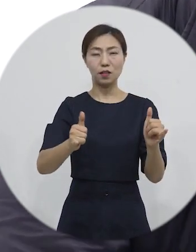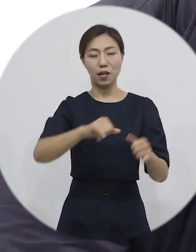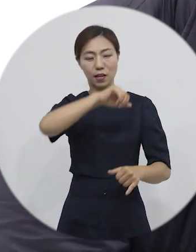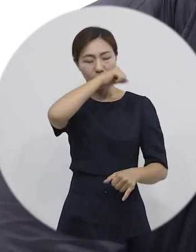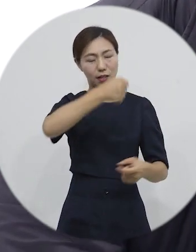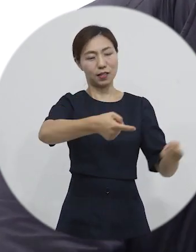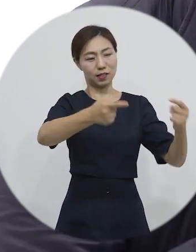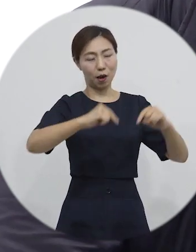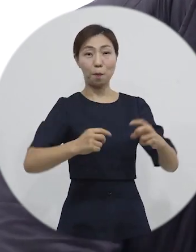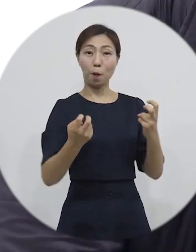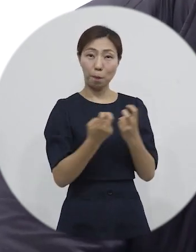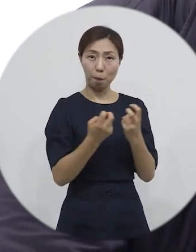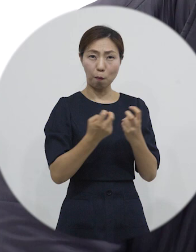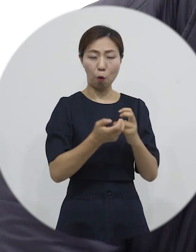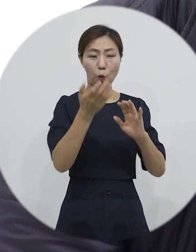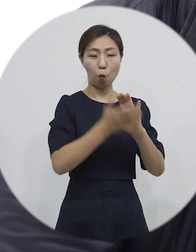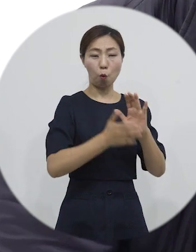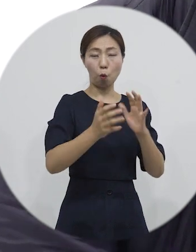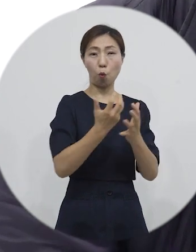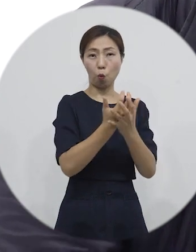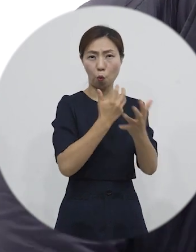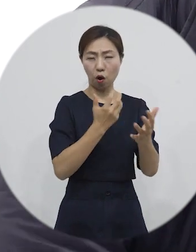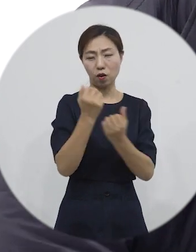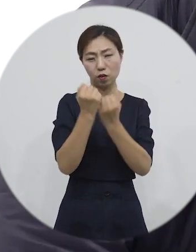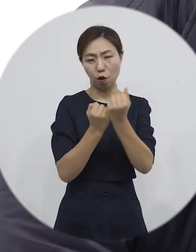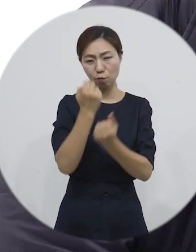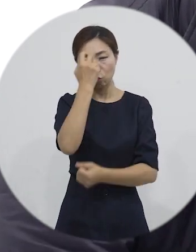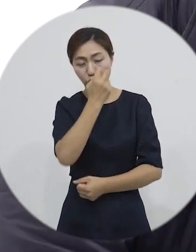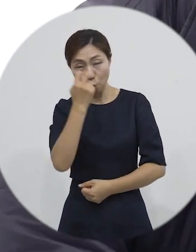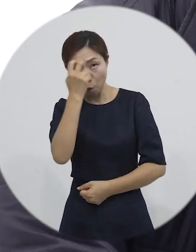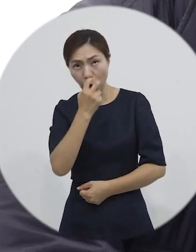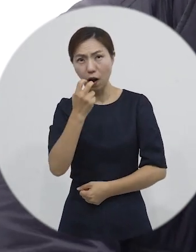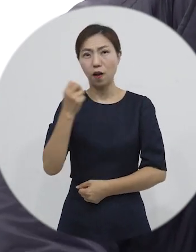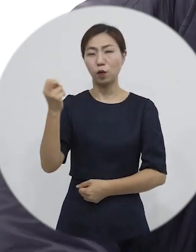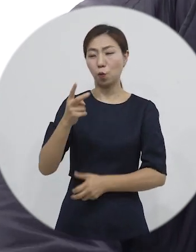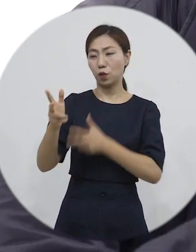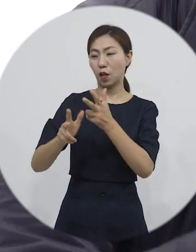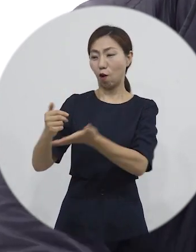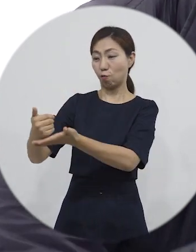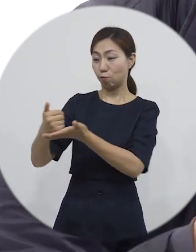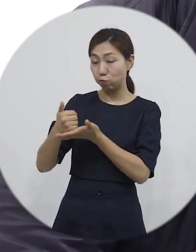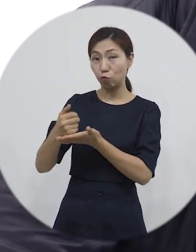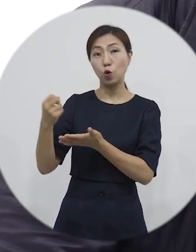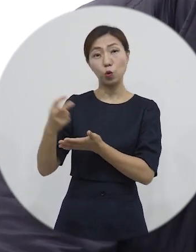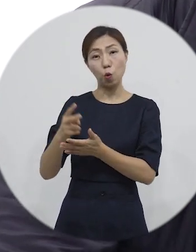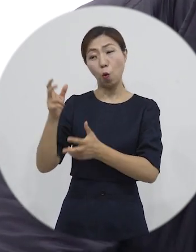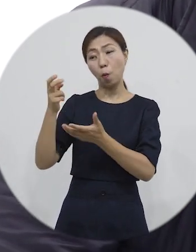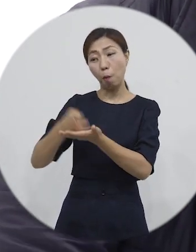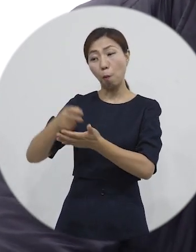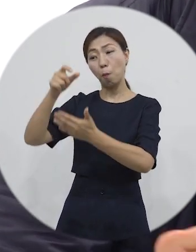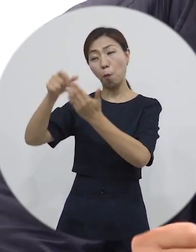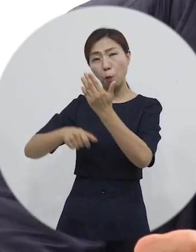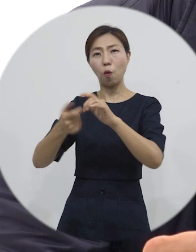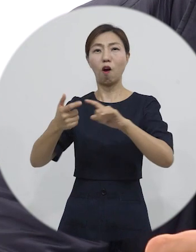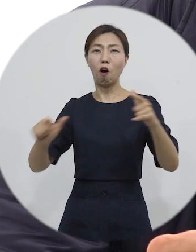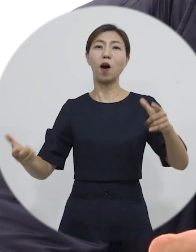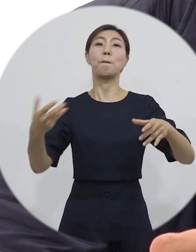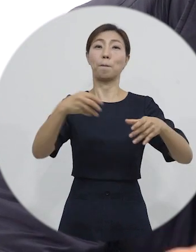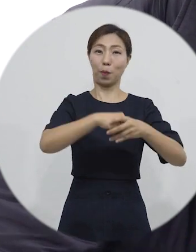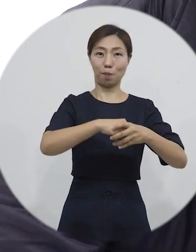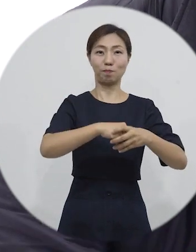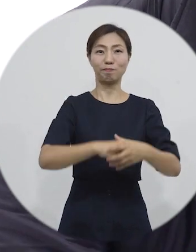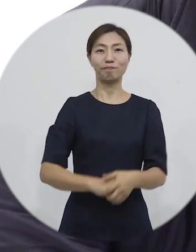있는 방법으로 공청회, 간담회, 설문조사, 사업 공모 그 밖에 조례로 정하는 내용들이 명시되어